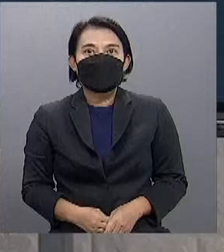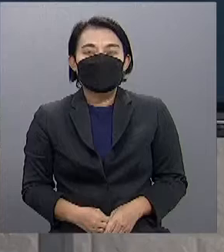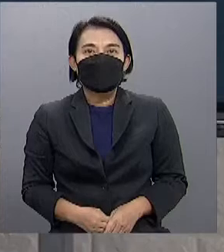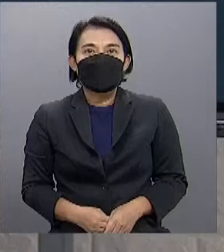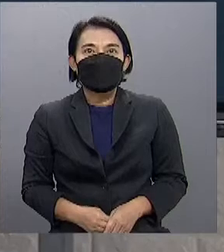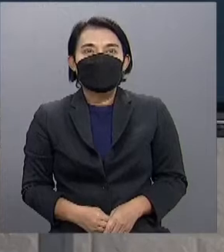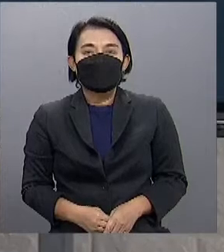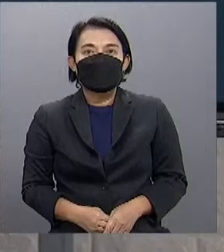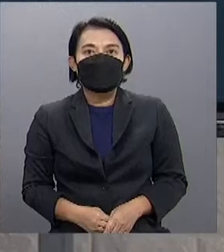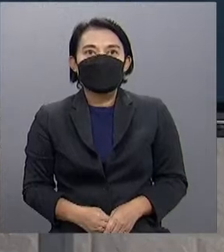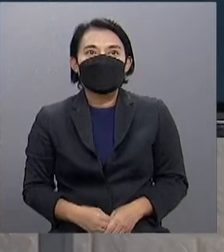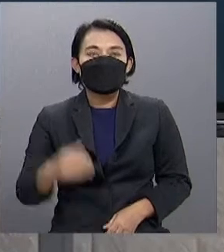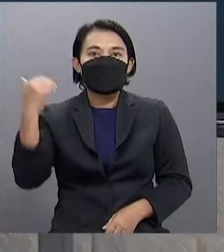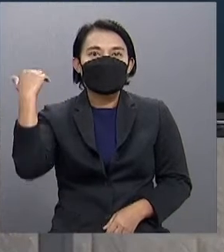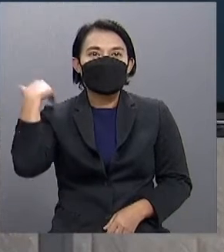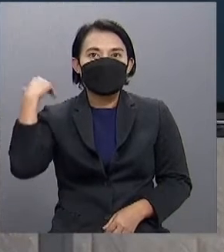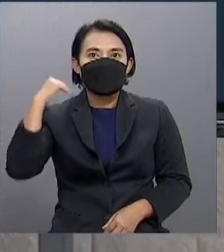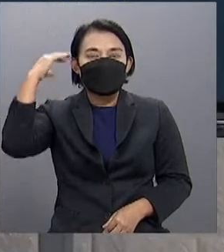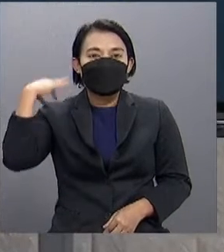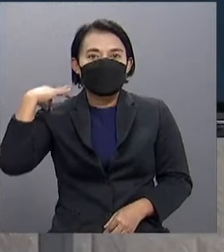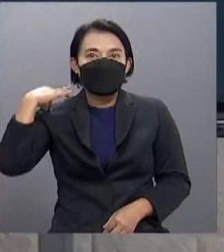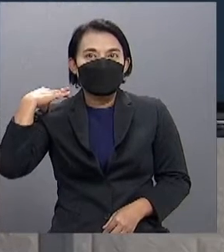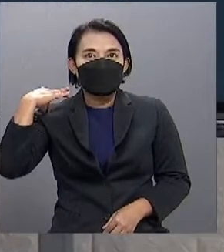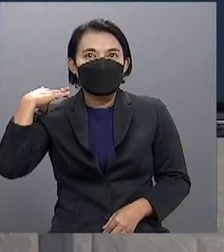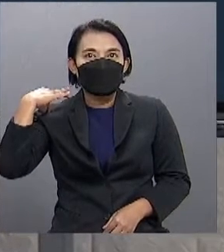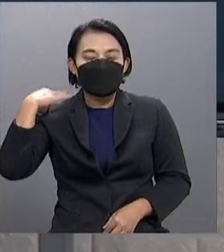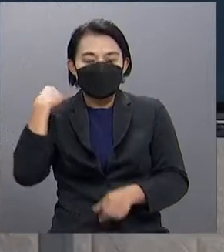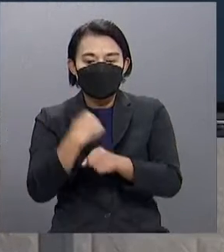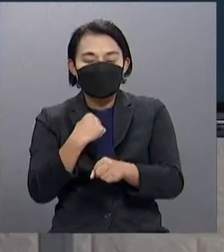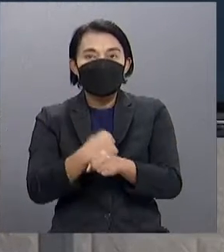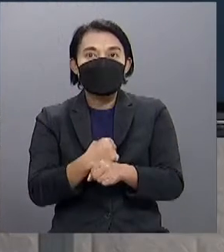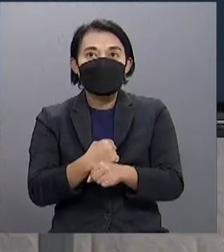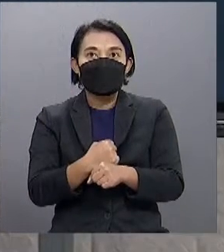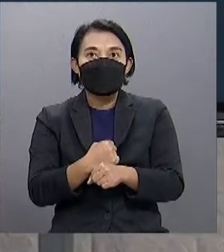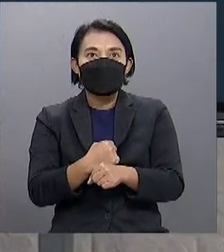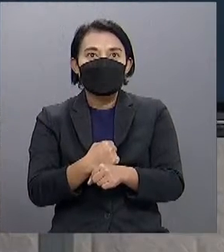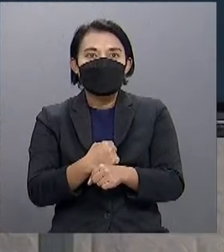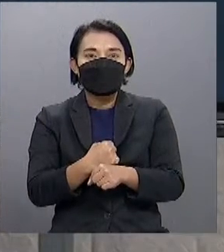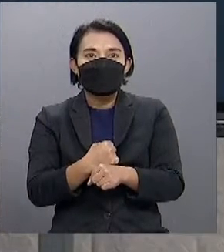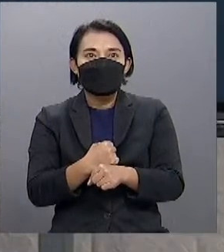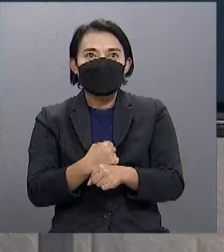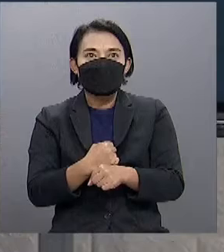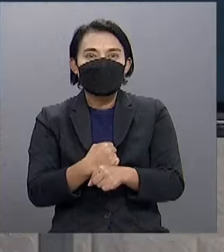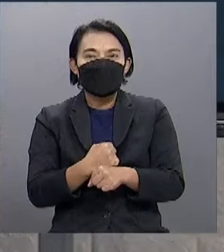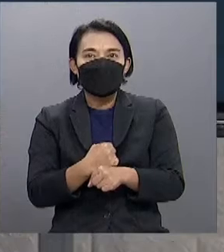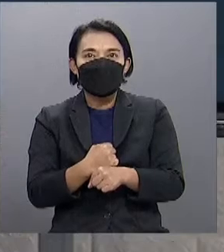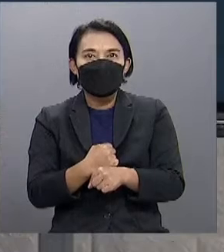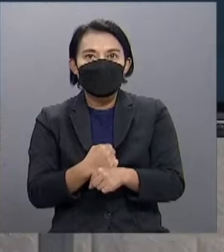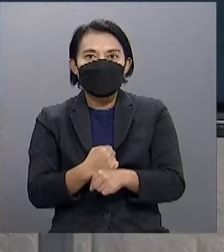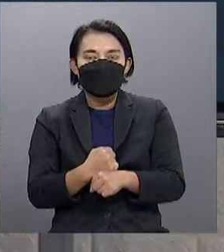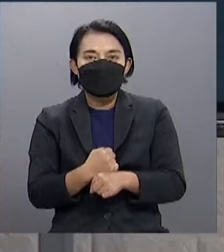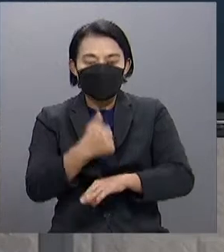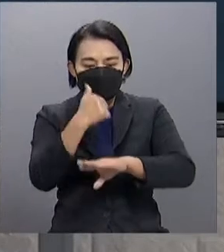อาสาสมัครสมาคมเทาเขาทำงานเชื่อมตรงนี้ครับทำงานให้กับทีมแกนนำตรงนี้